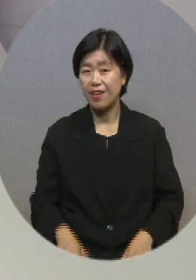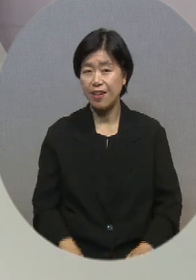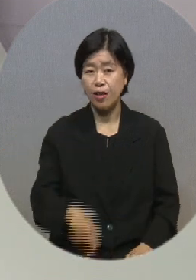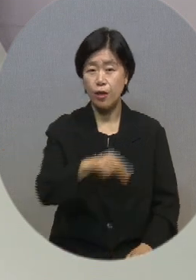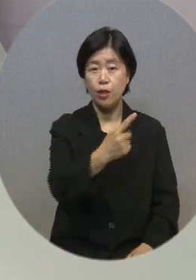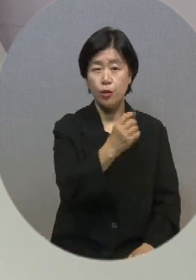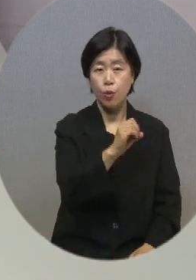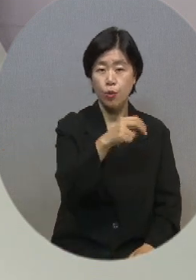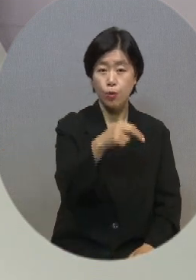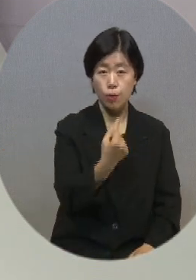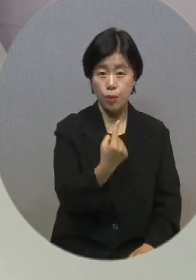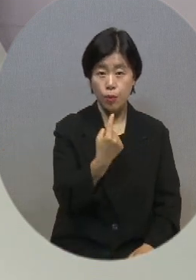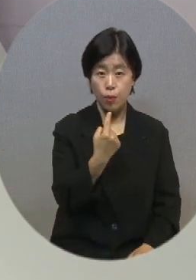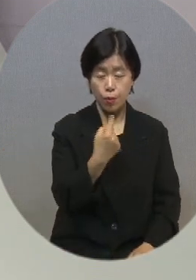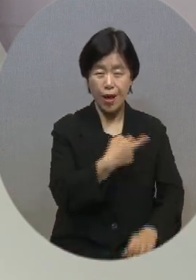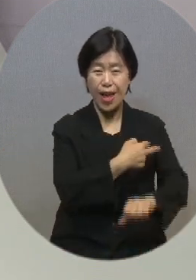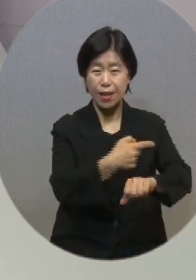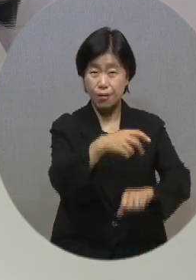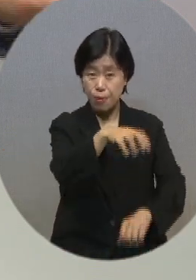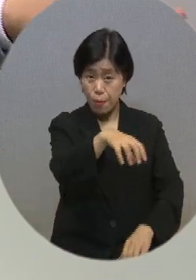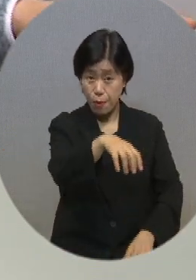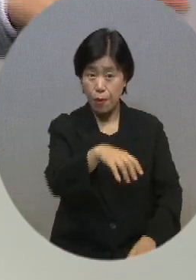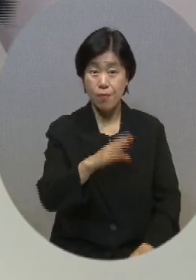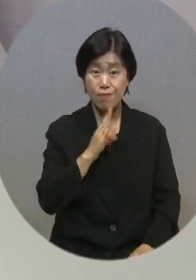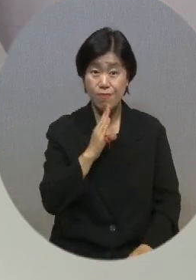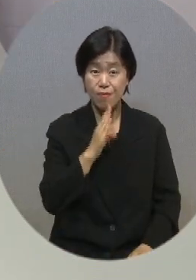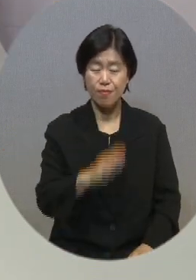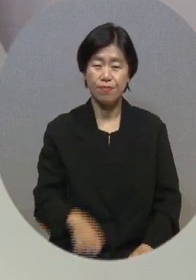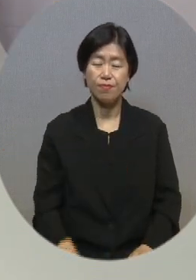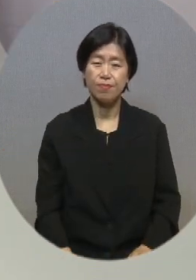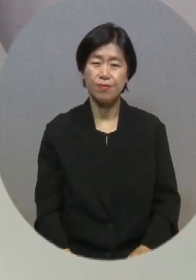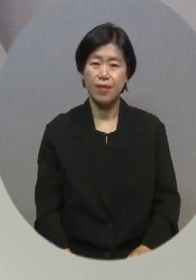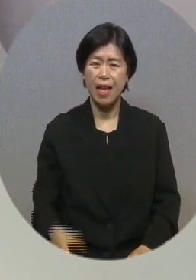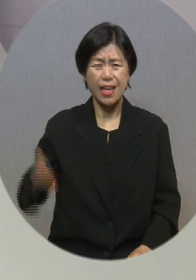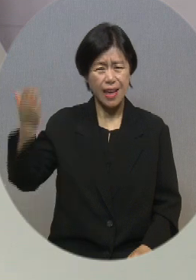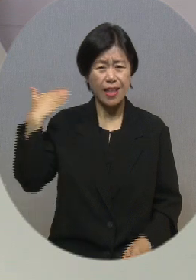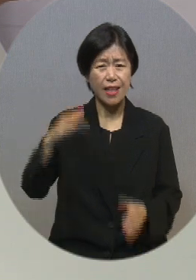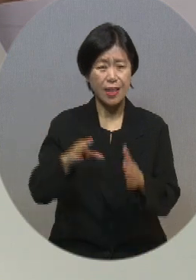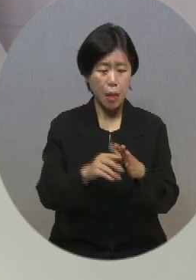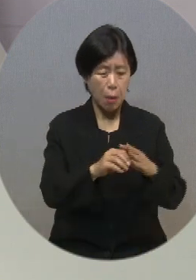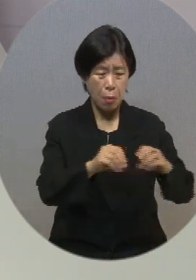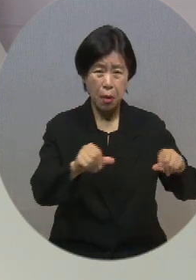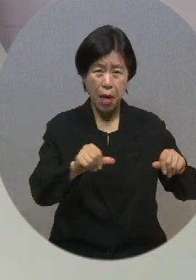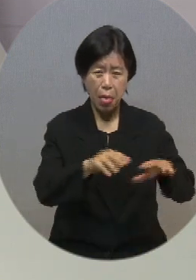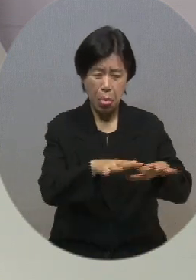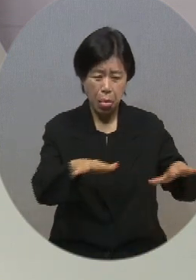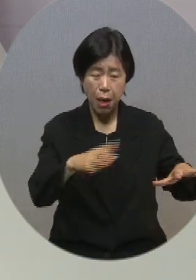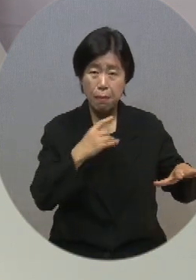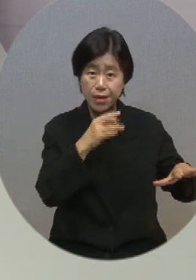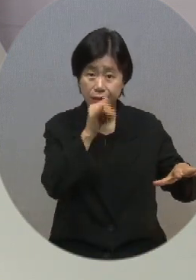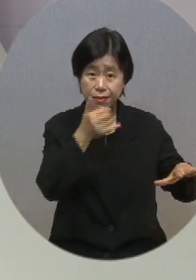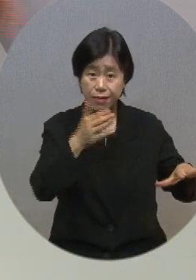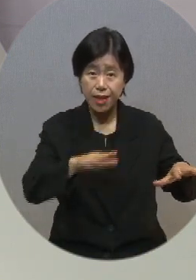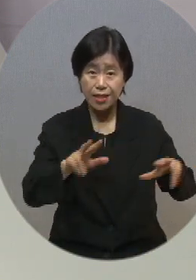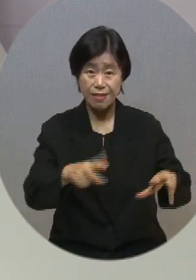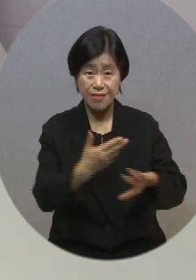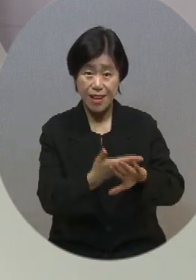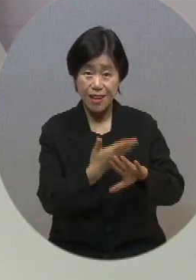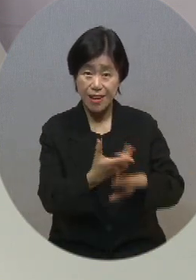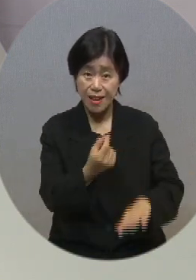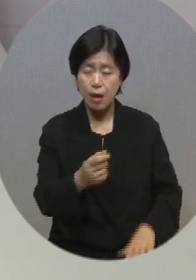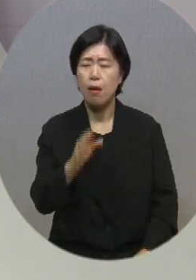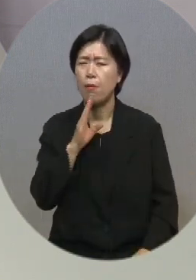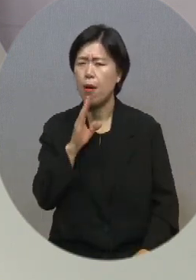해수욕장이 변천사. 옛날에는 그냥 모래벌판만 있었다가. 네. 지금 뭐 놀이시설 뭐. 굉장히 많이 달라졌어요.